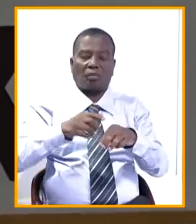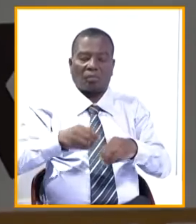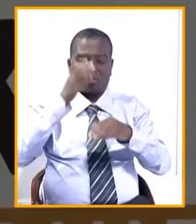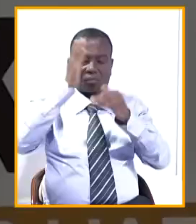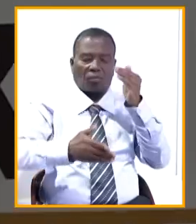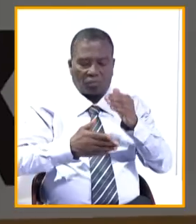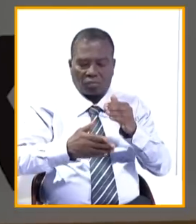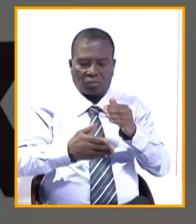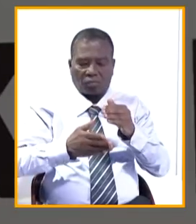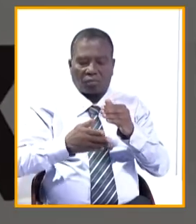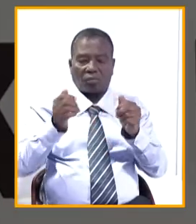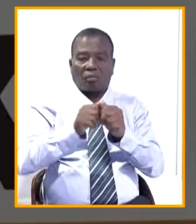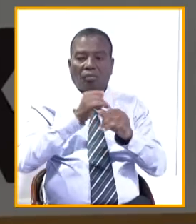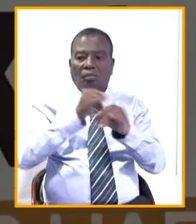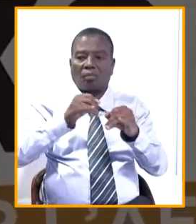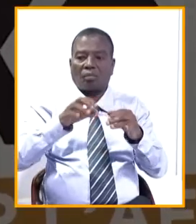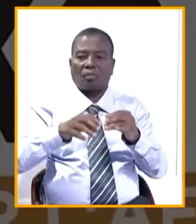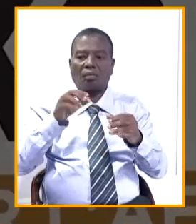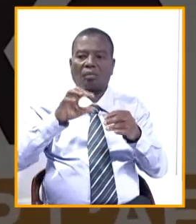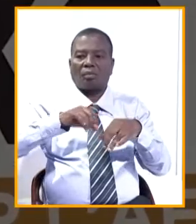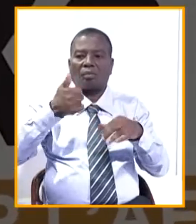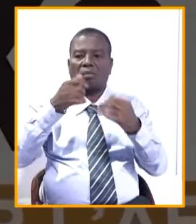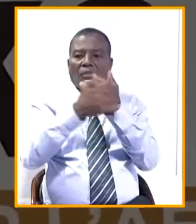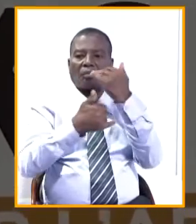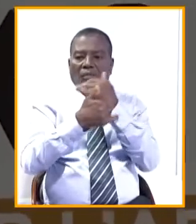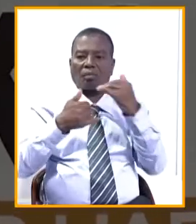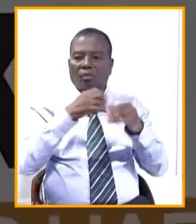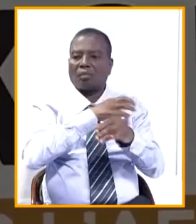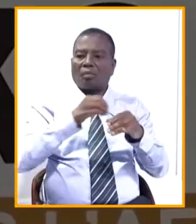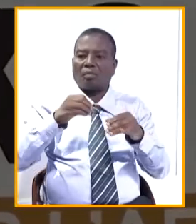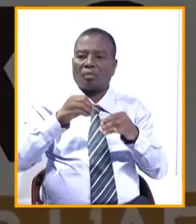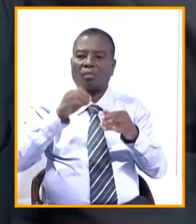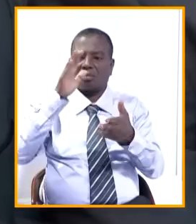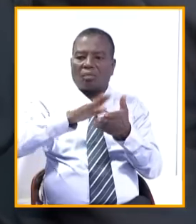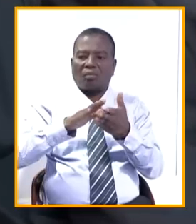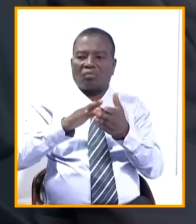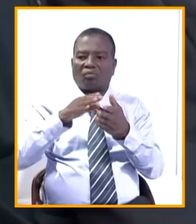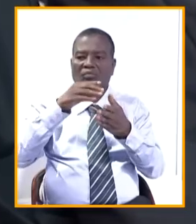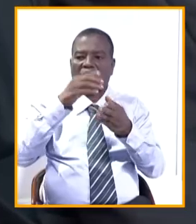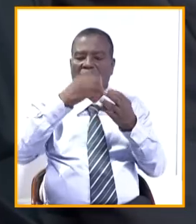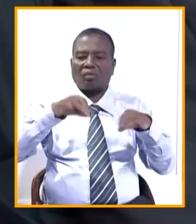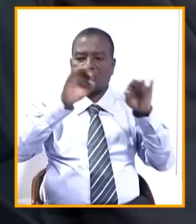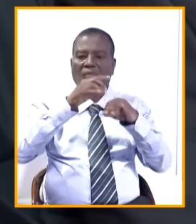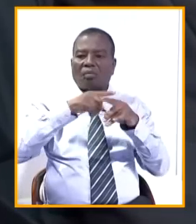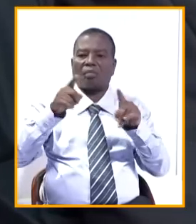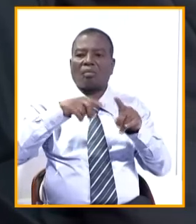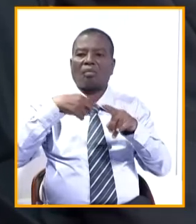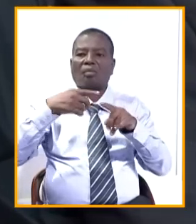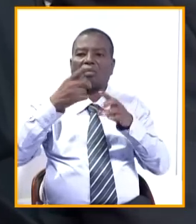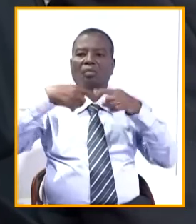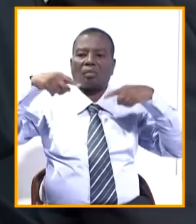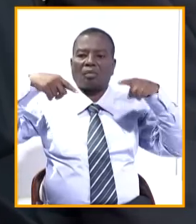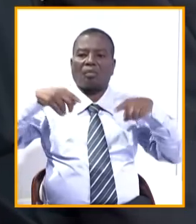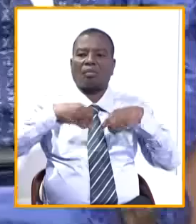rompre avec la dépendance vis-à-vis d'autres pays, parfois moins dotés en ressources, mais qui ont réussi à se